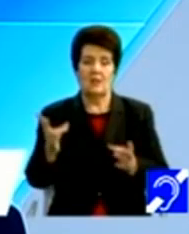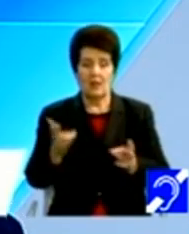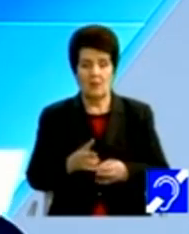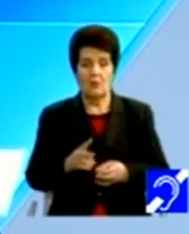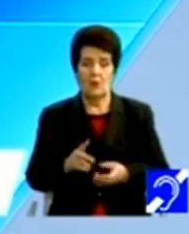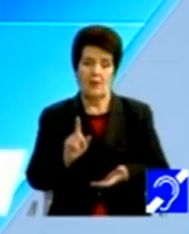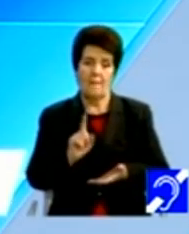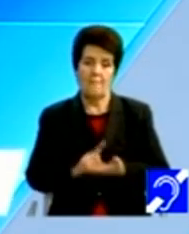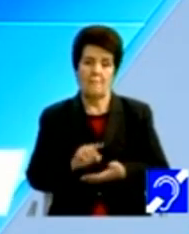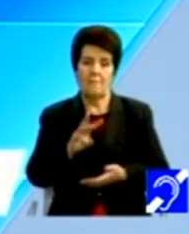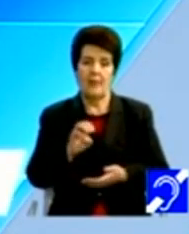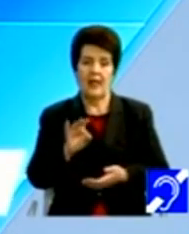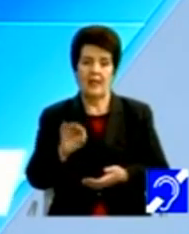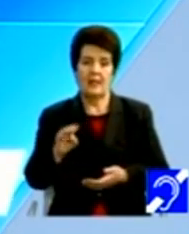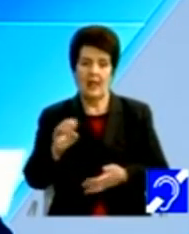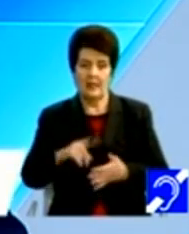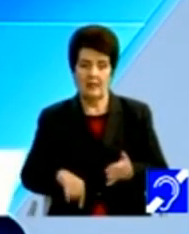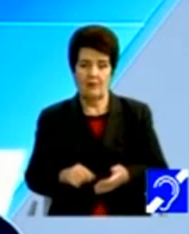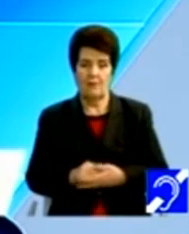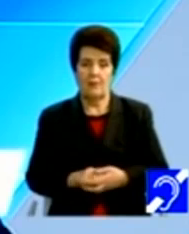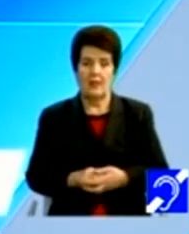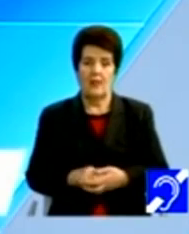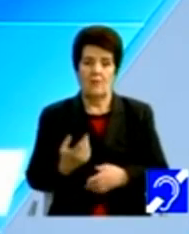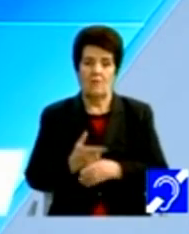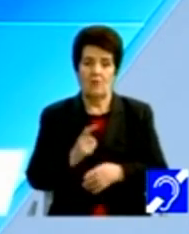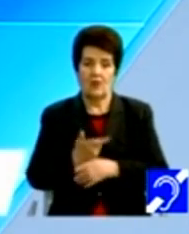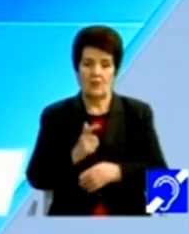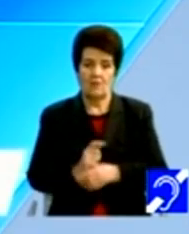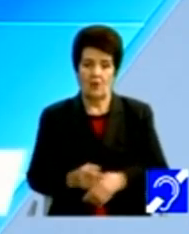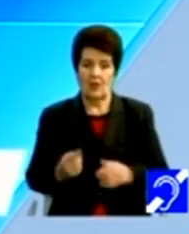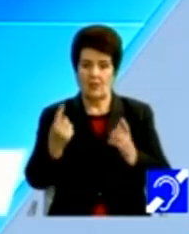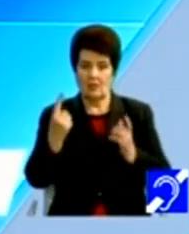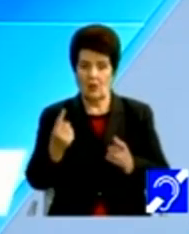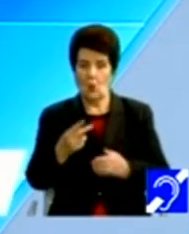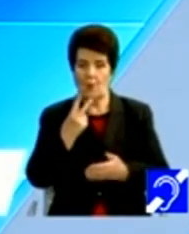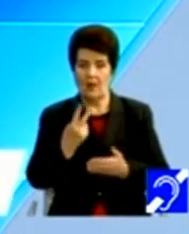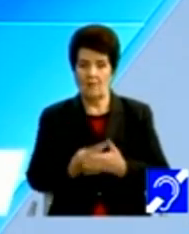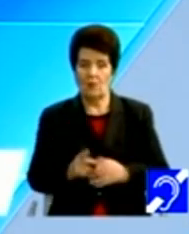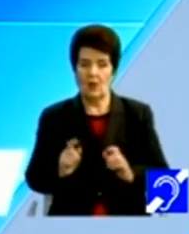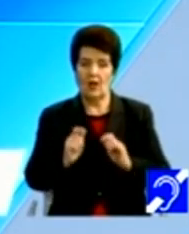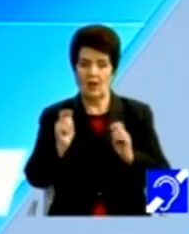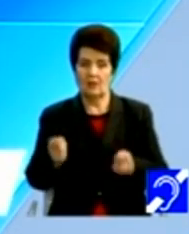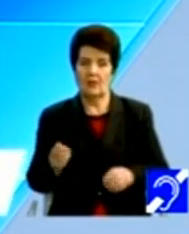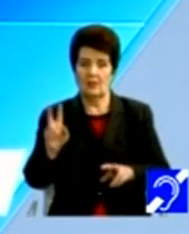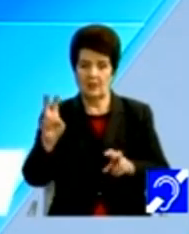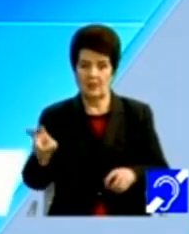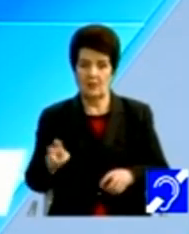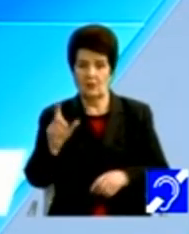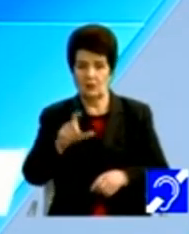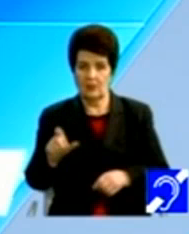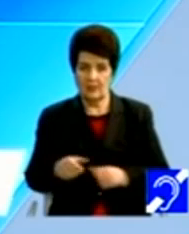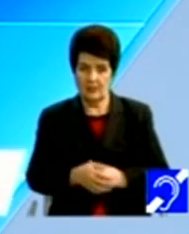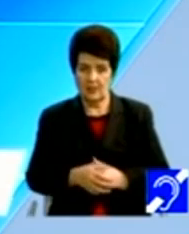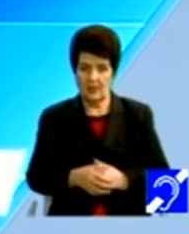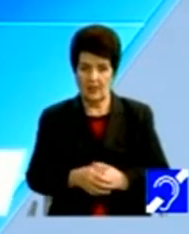Noi, iată, chiar zilele trecute a fost în presă foarte și foarte mare discuții cu privire la acordarea unui titlu unui cetățean. Eu nu